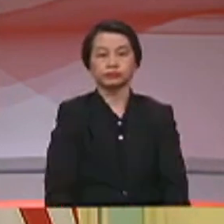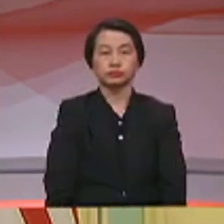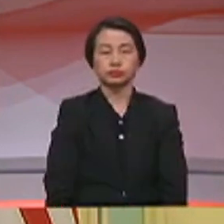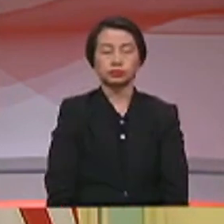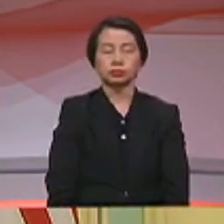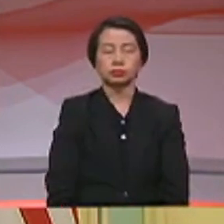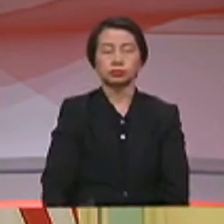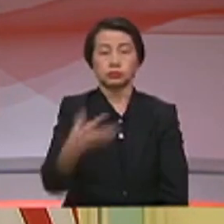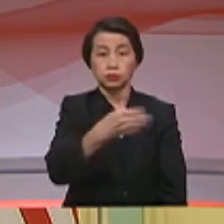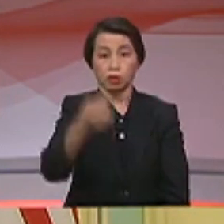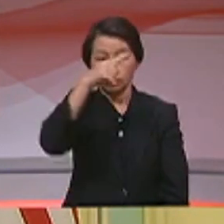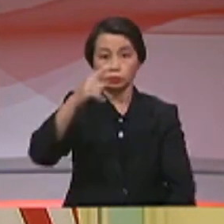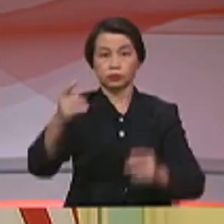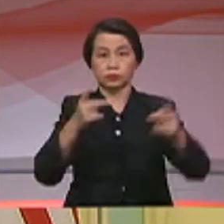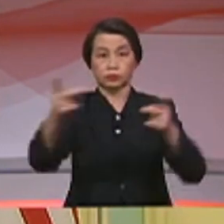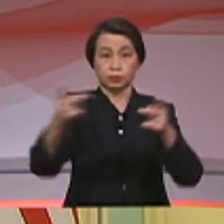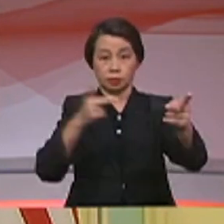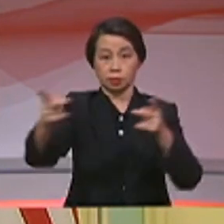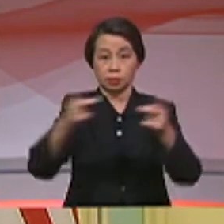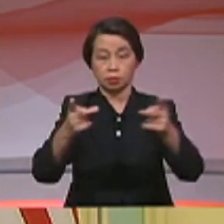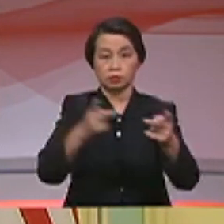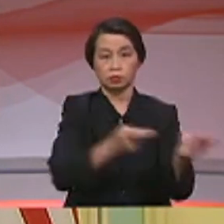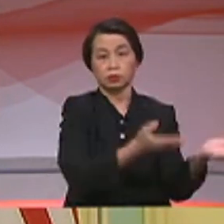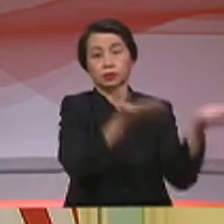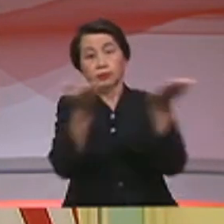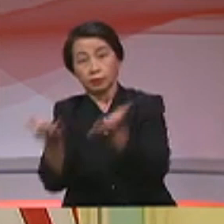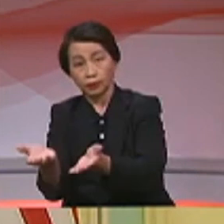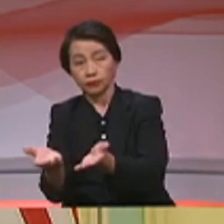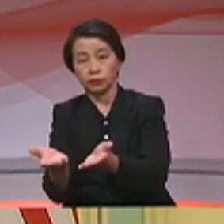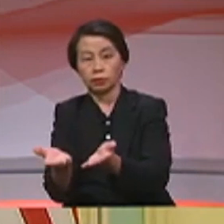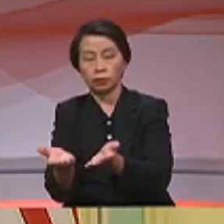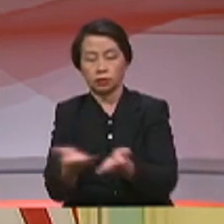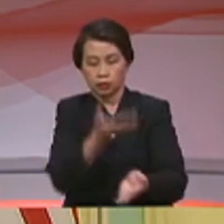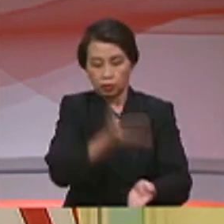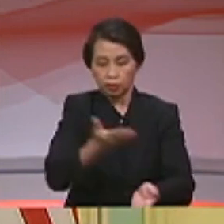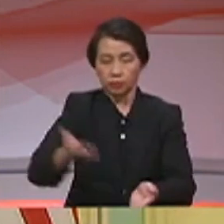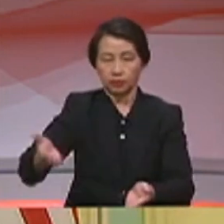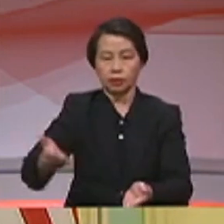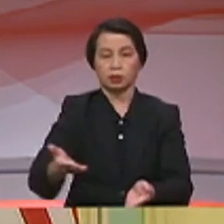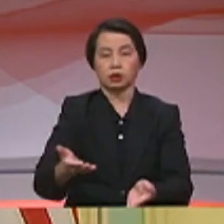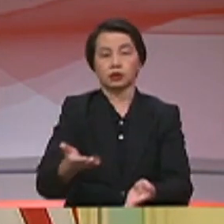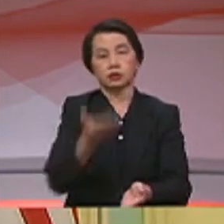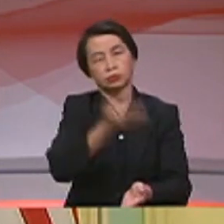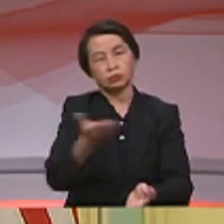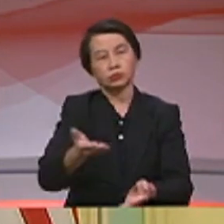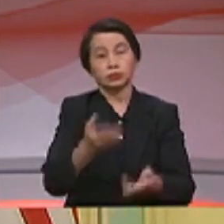Manakala bagi kenderaan yang membawa produk esensial